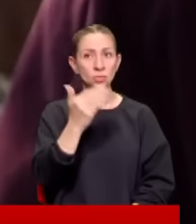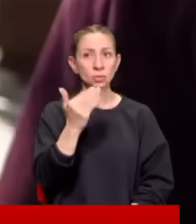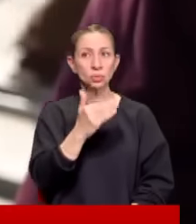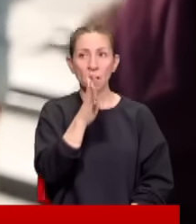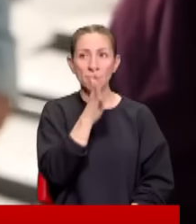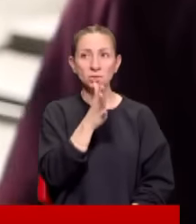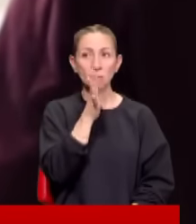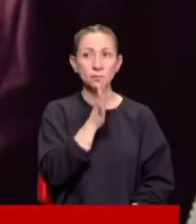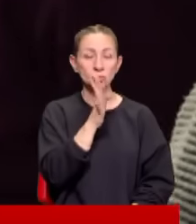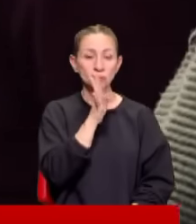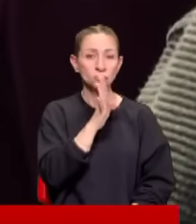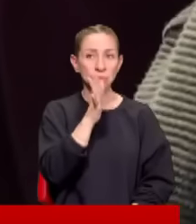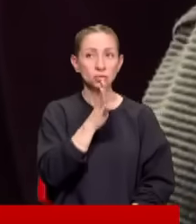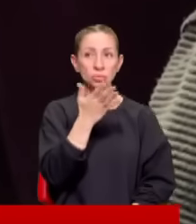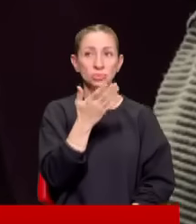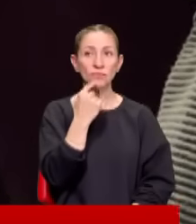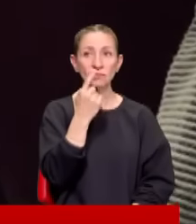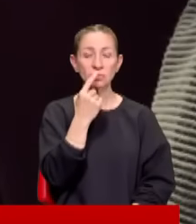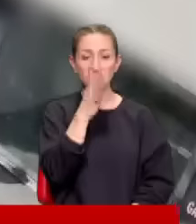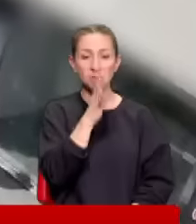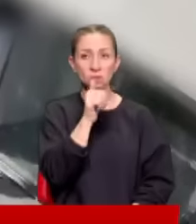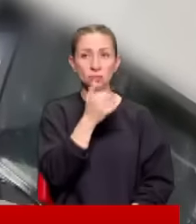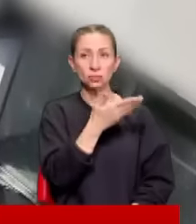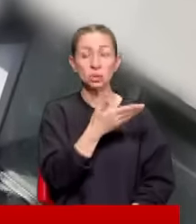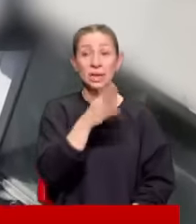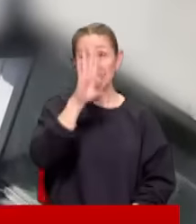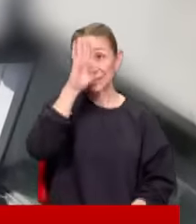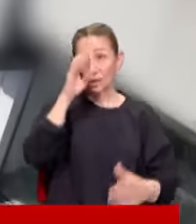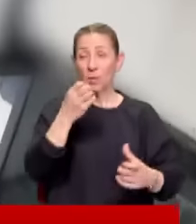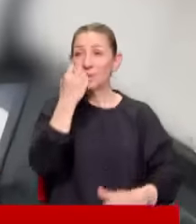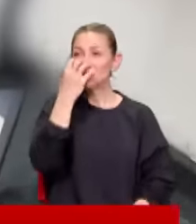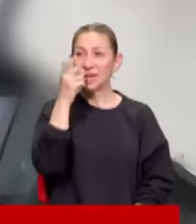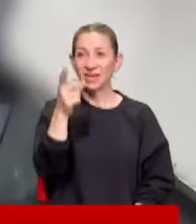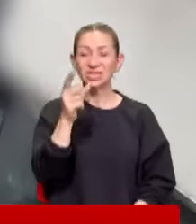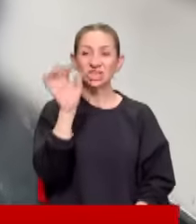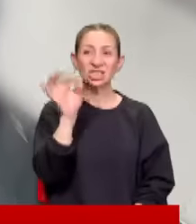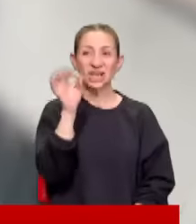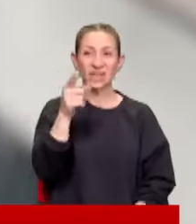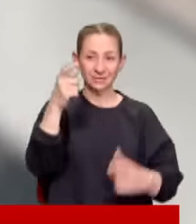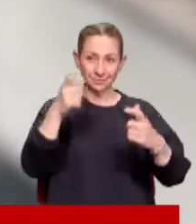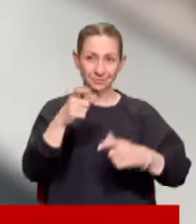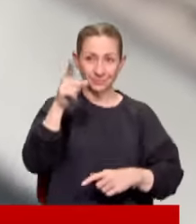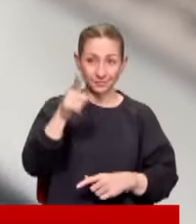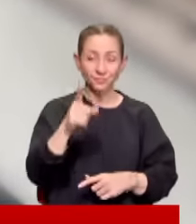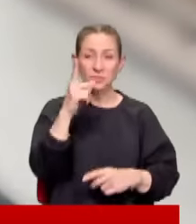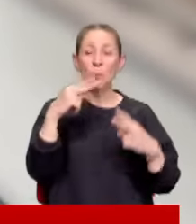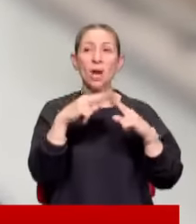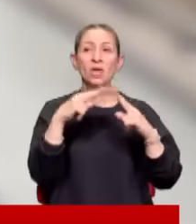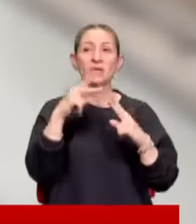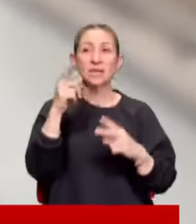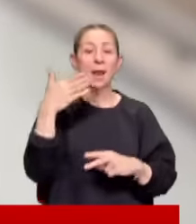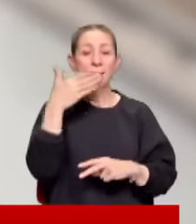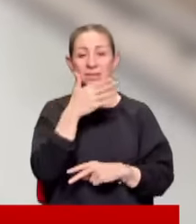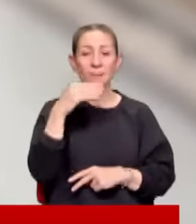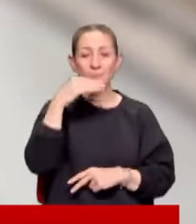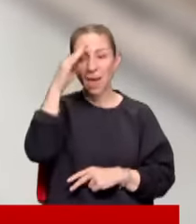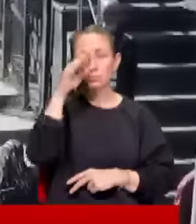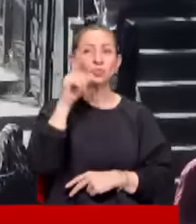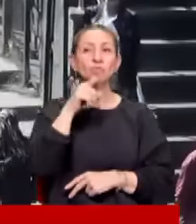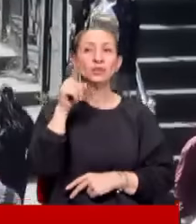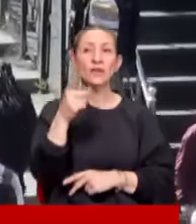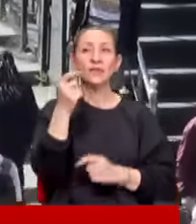herhalde 400 liradan aşağı yoktur. Fıstıklı 5-600'dür. İstanbul Bahçeli Evler Şirin Evler semtinde bir baklavacı Ramazan bayramı